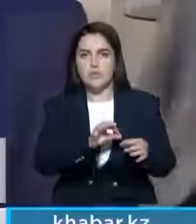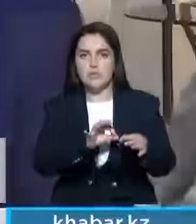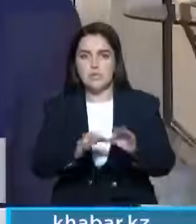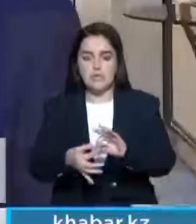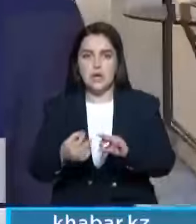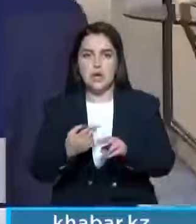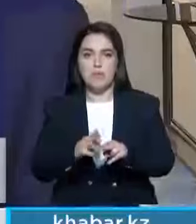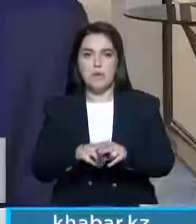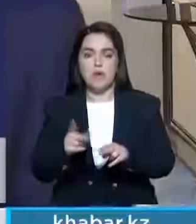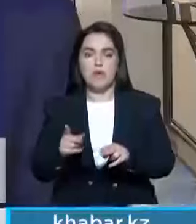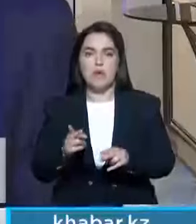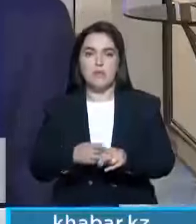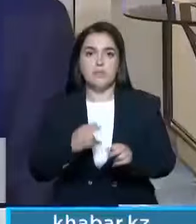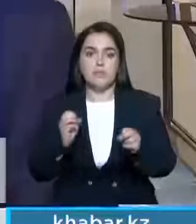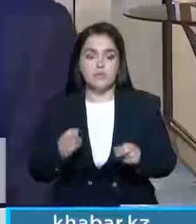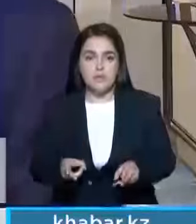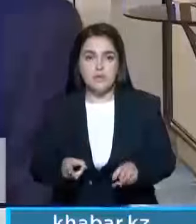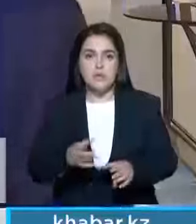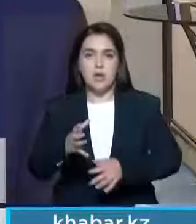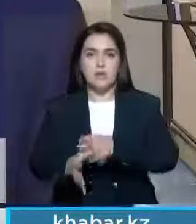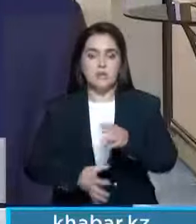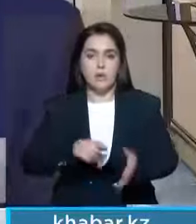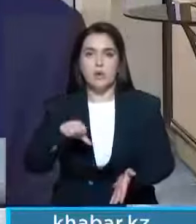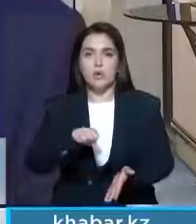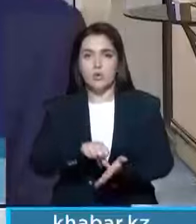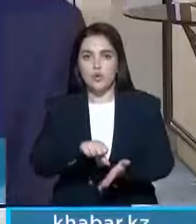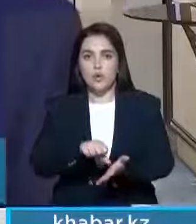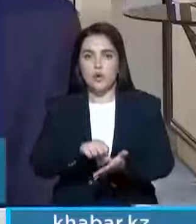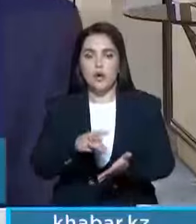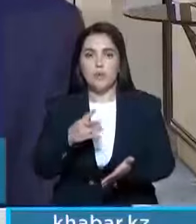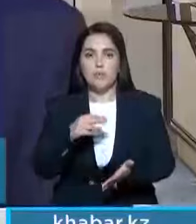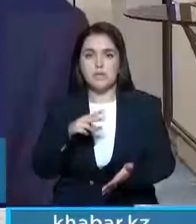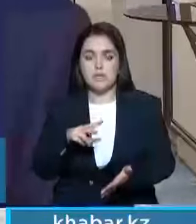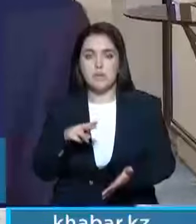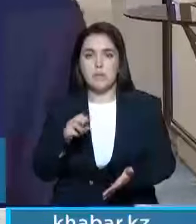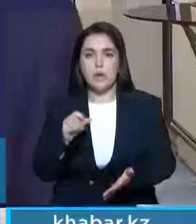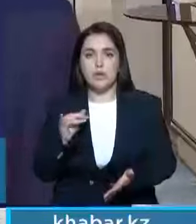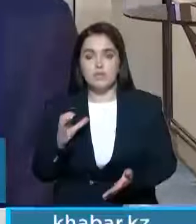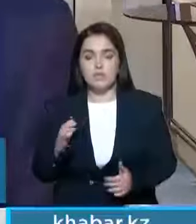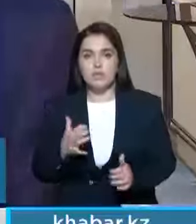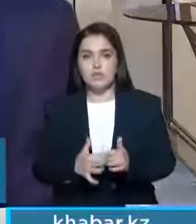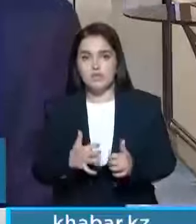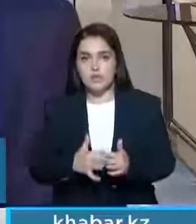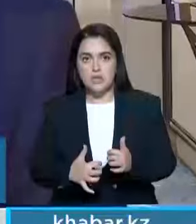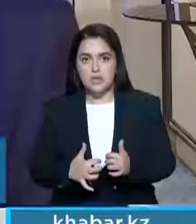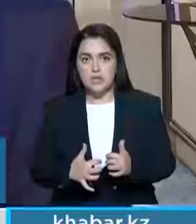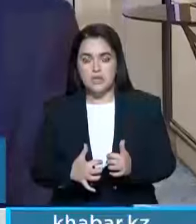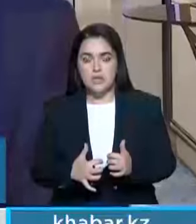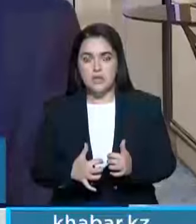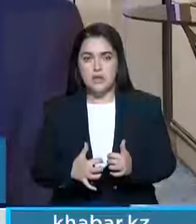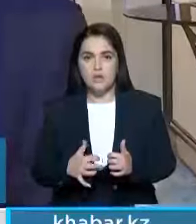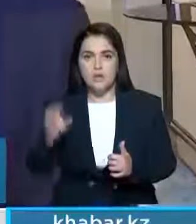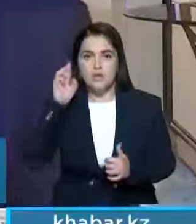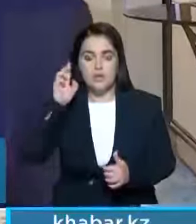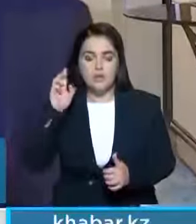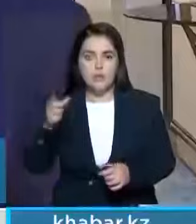региональной безопасности, глобальной безопасности, роли так называемых middle powers, срединных держав. Это